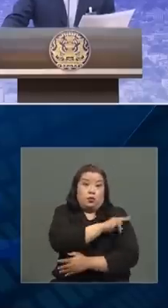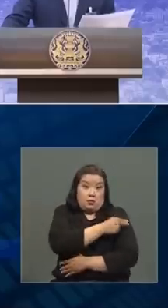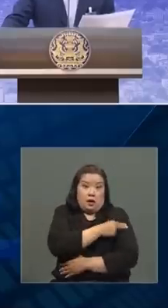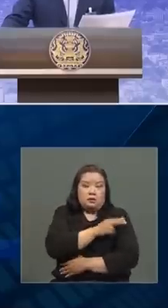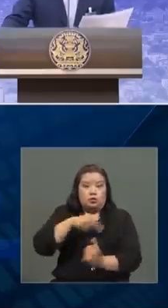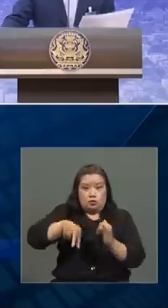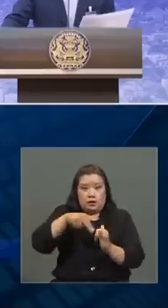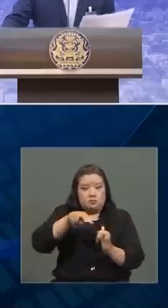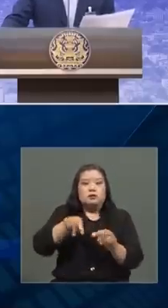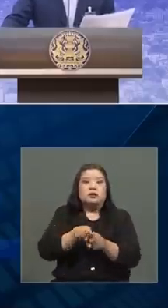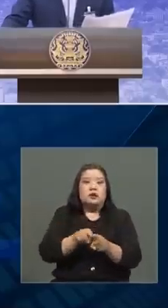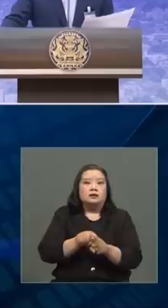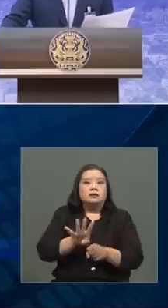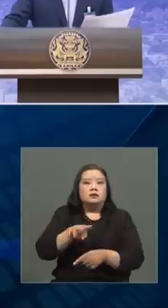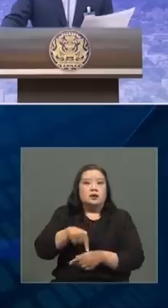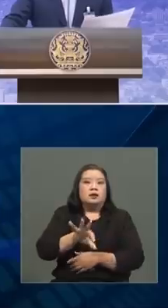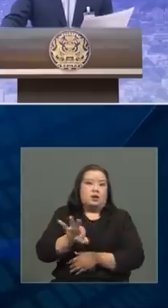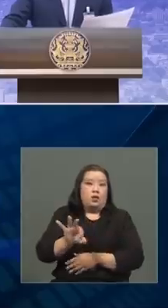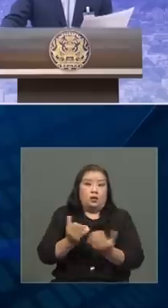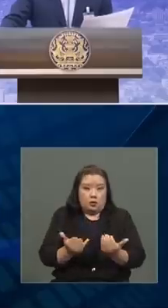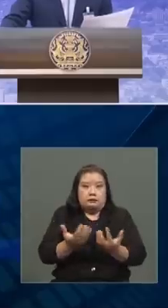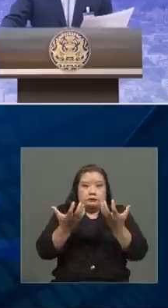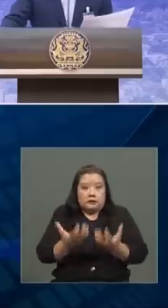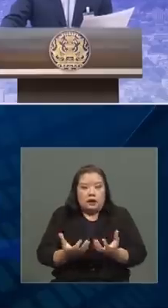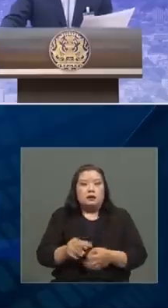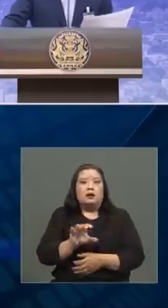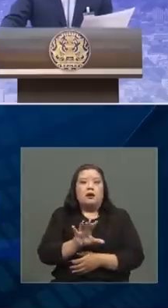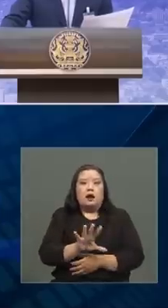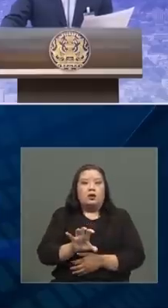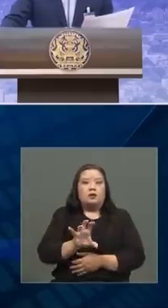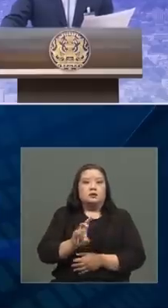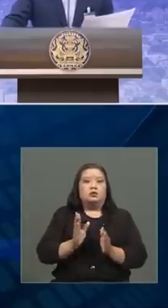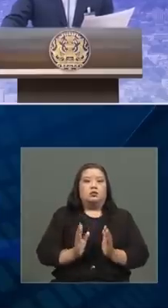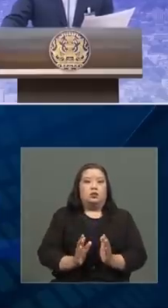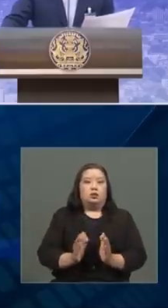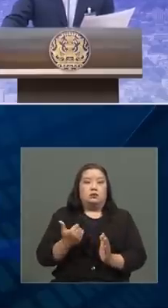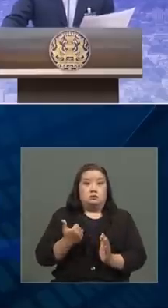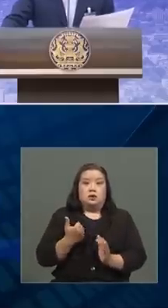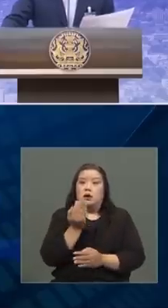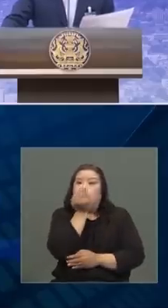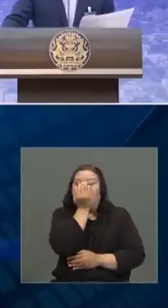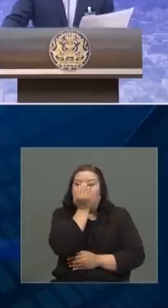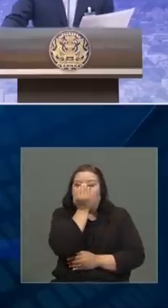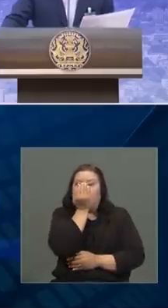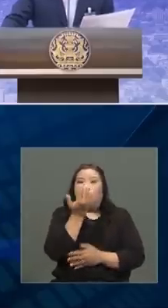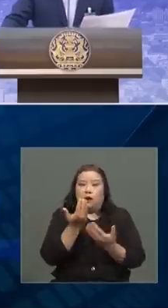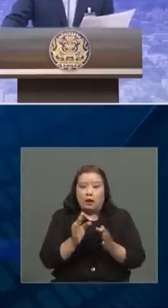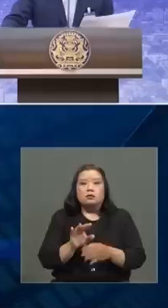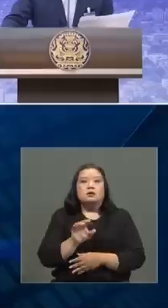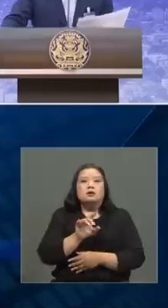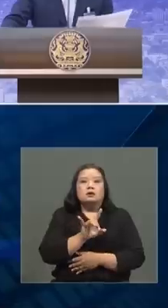4933อาการหนักในวันนี้คือ 507รายในนั้นก็คือใส่ท่อช่วยหายใจ